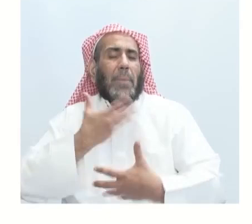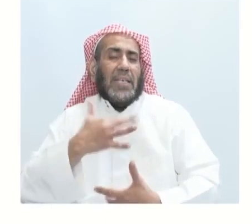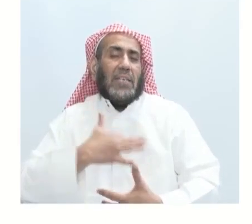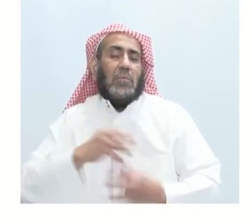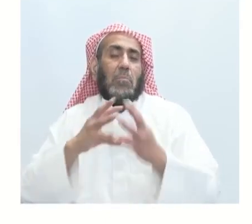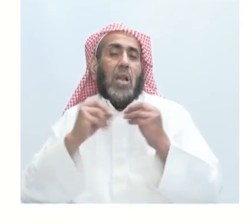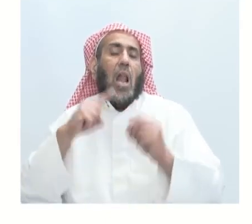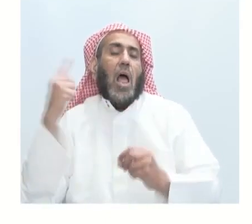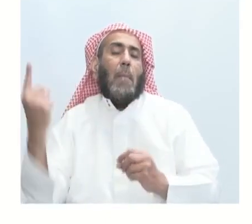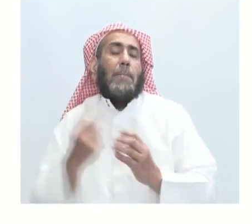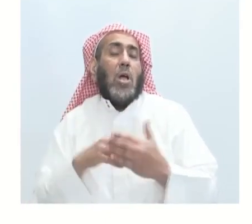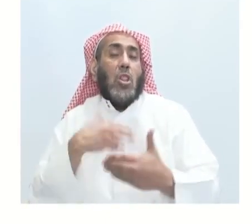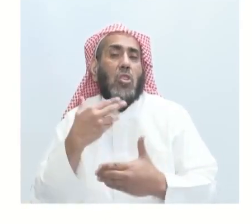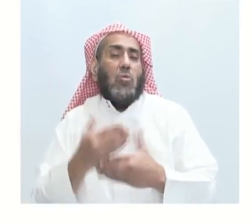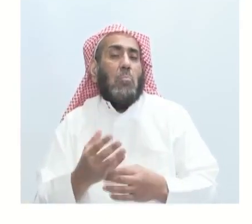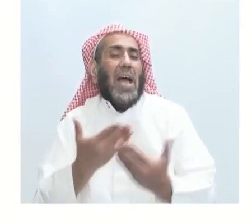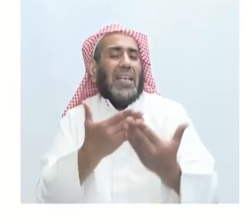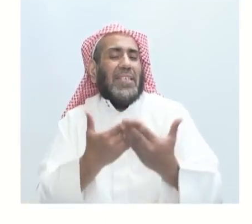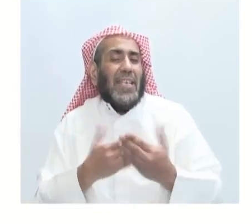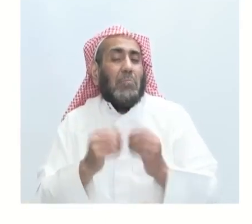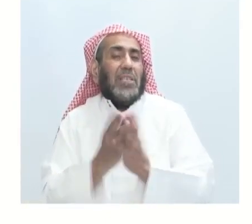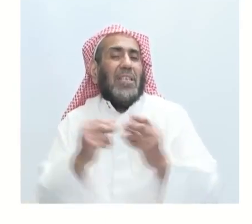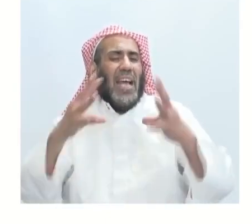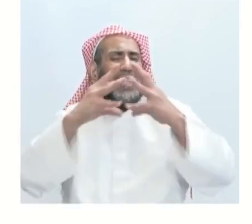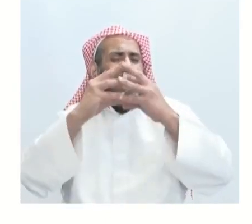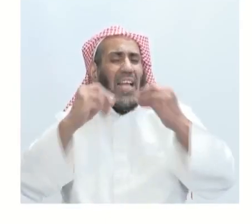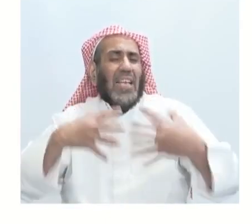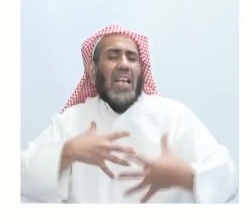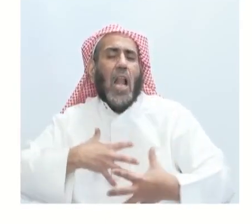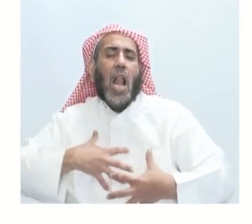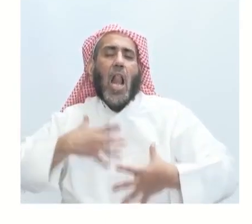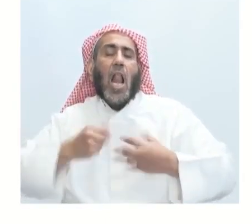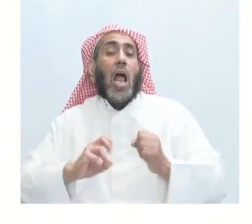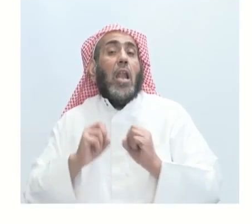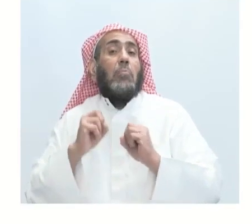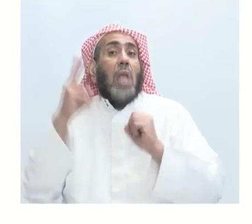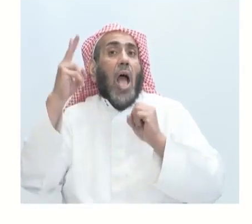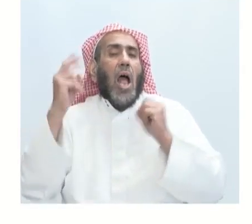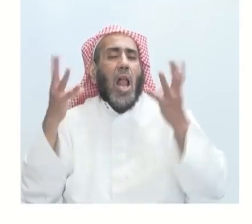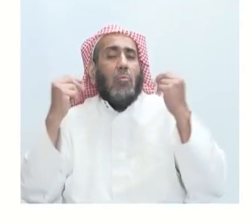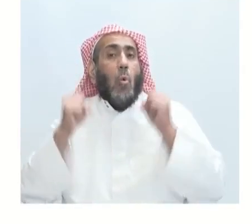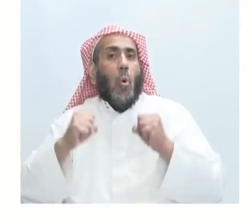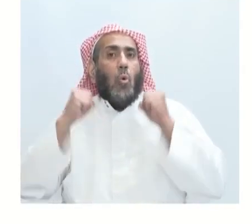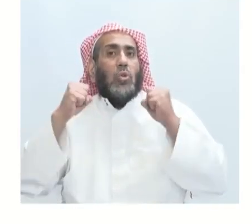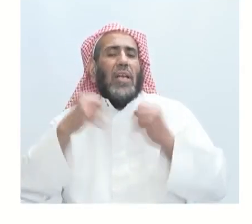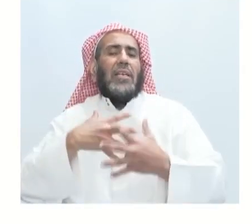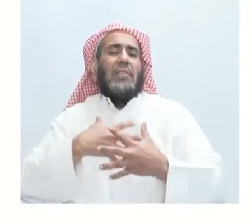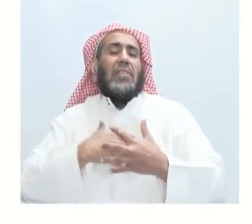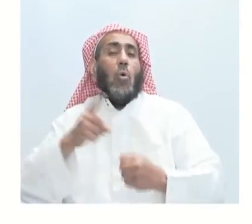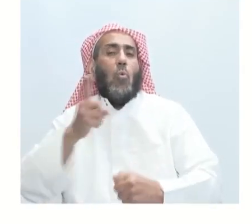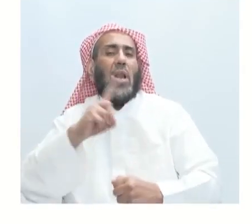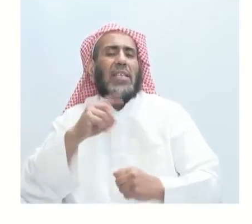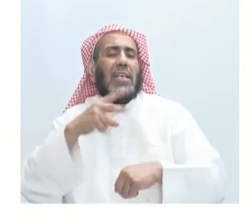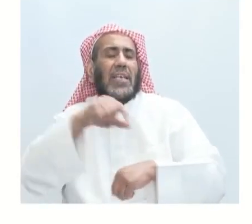بمعناها العام ثم الاستعانه مدرسه التحليل النفسي التي تقول بان الابداع الادبي هو قدره نفسيه وليس